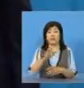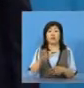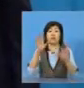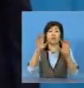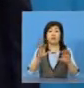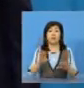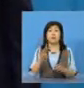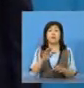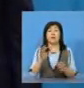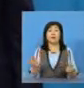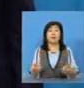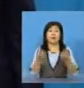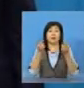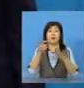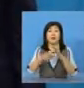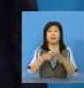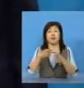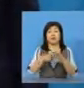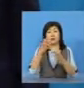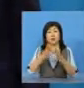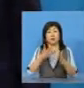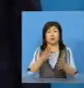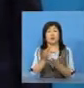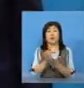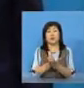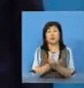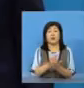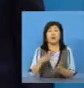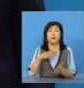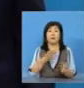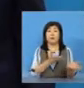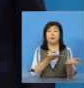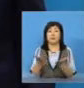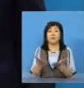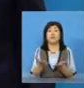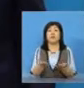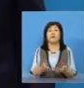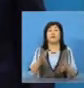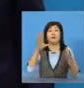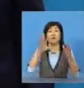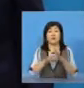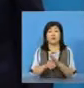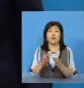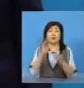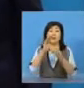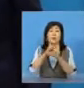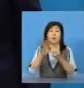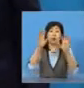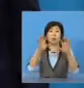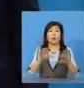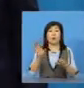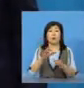законодательные меры поддержки изучения недр. Касым-Жомарту Токаеву были представлены предложения по внесению поправок в кодекс о